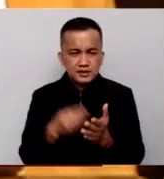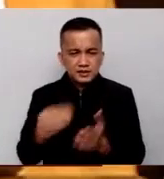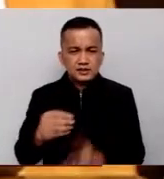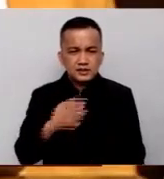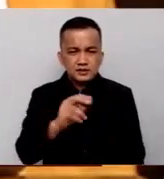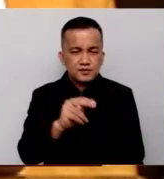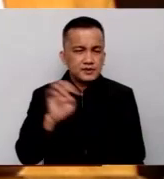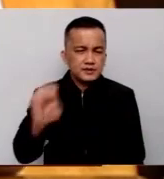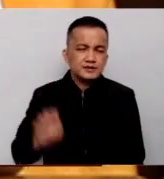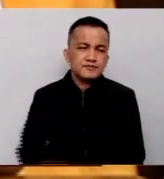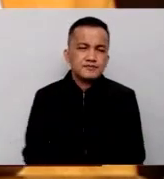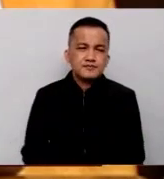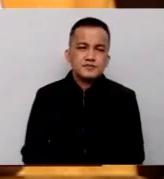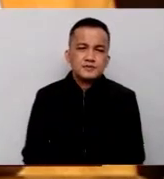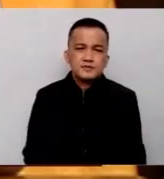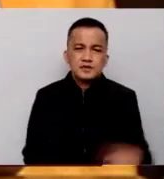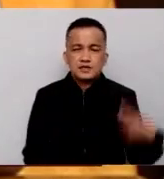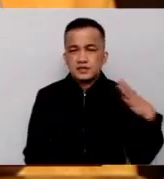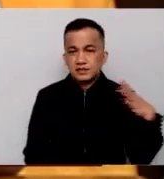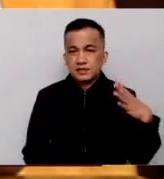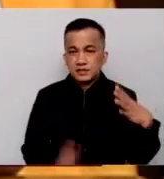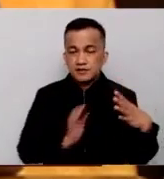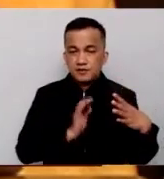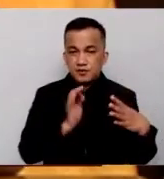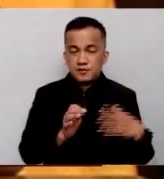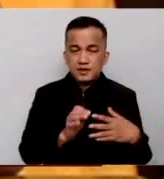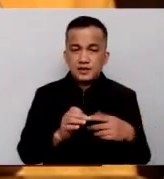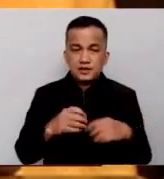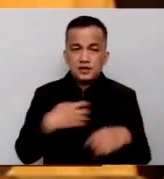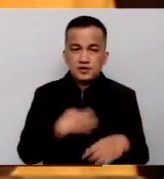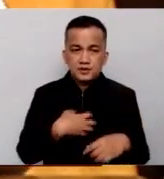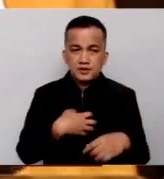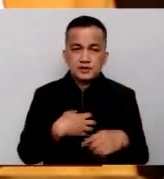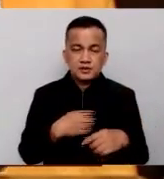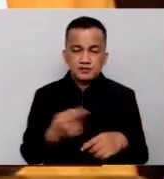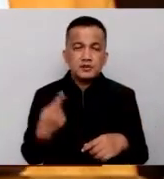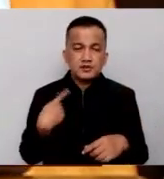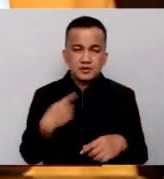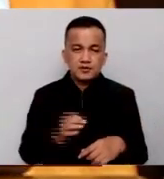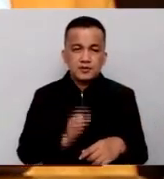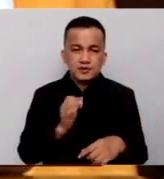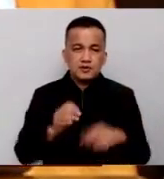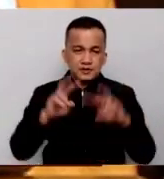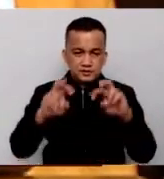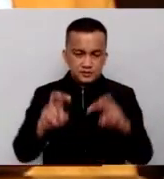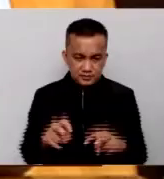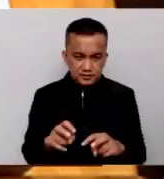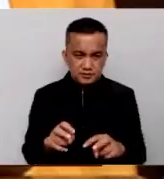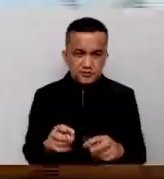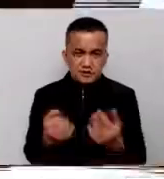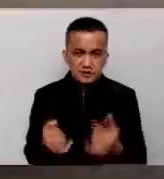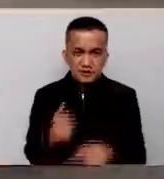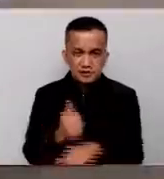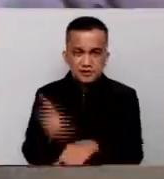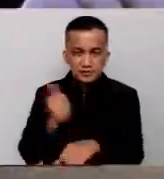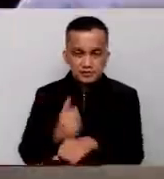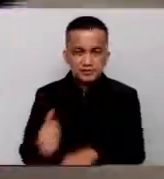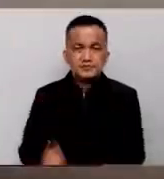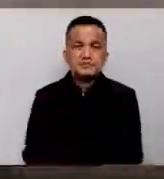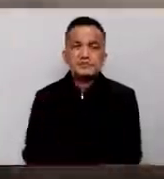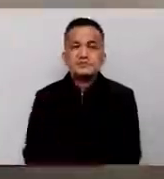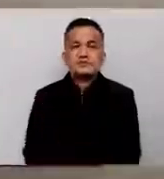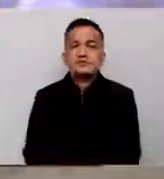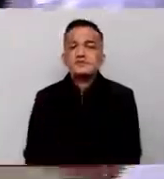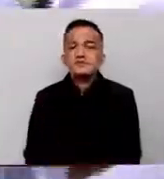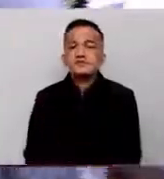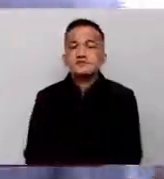Hihintayin namin yung formal complaint so that there will be a formal investigation in case. At this point, lahat po kasi ay allegation.